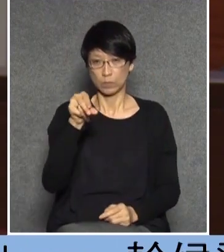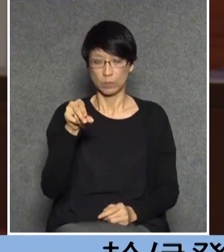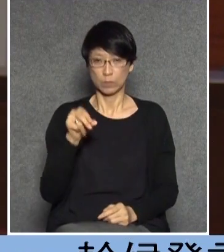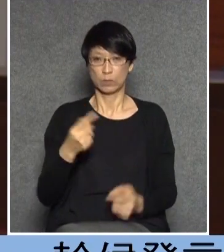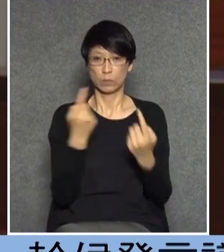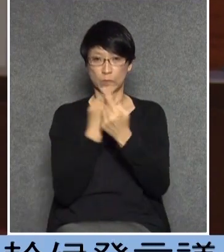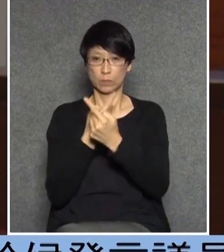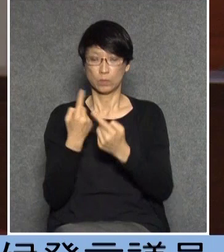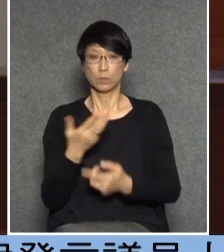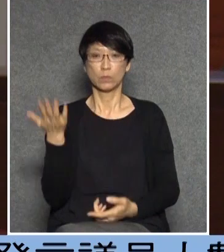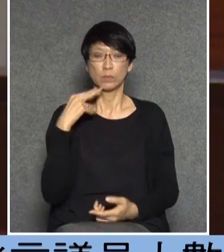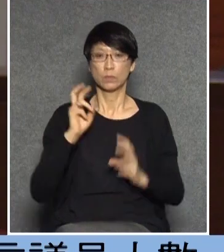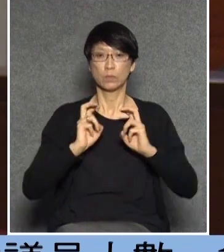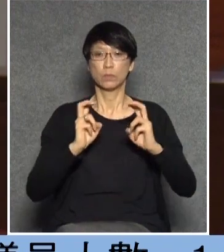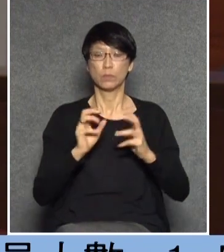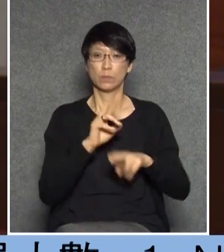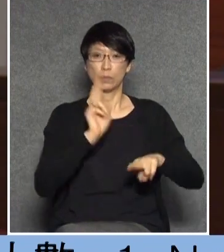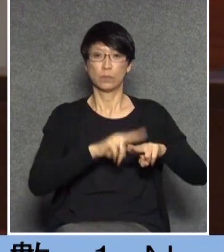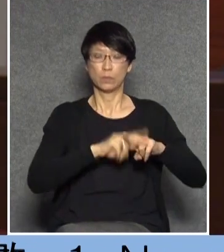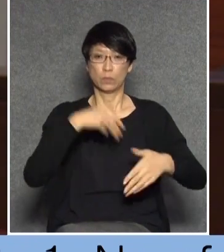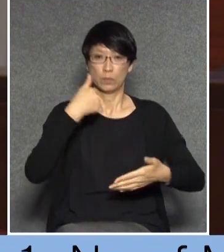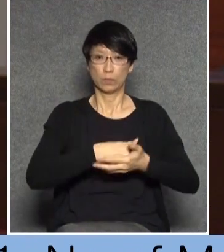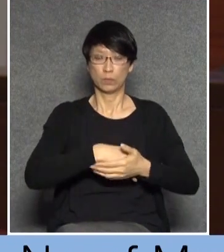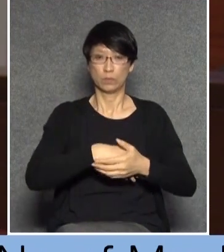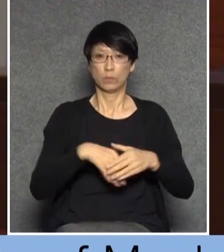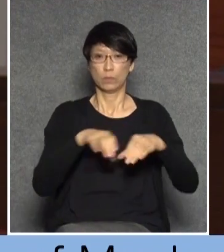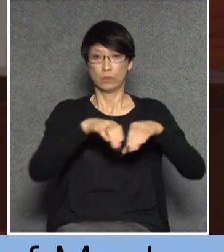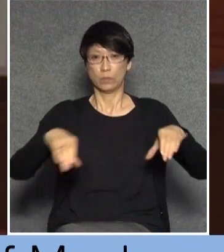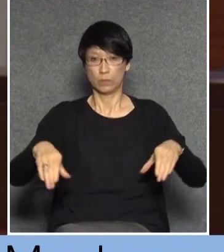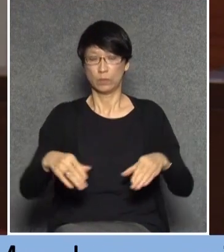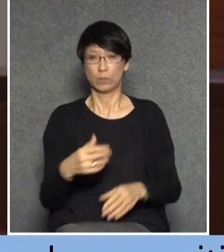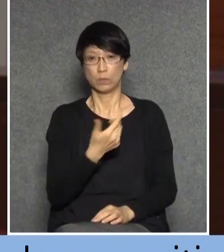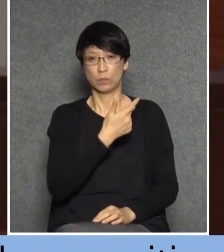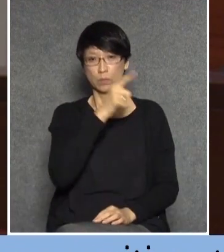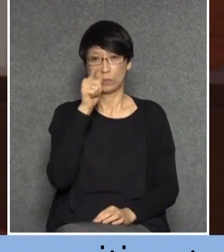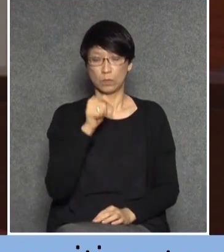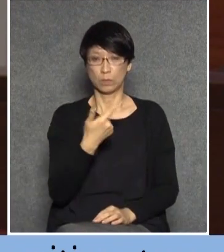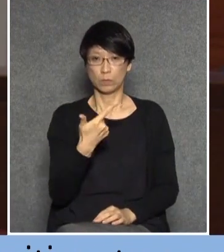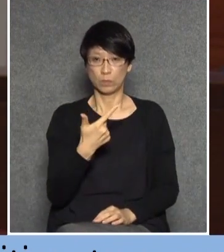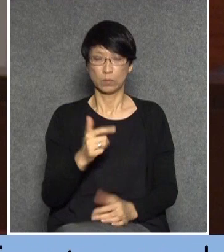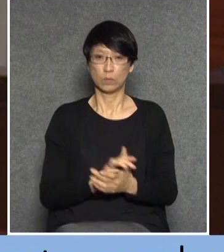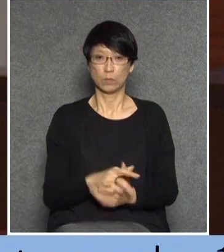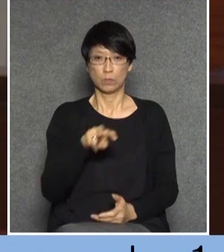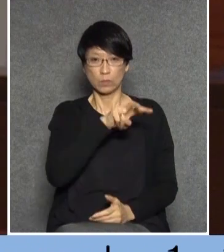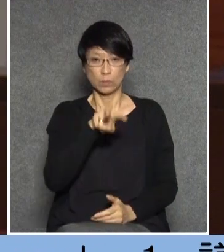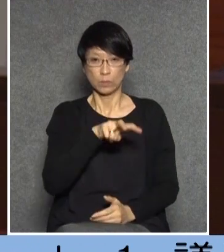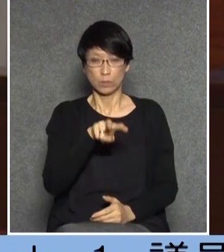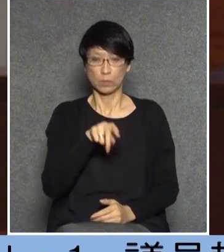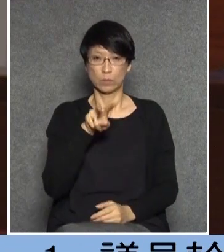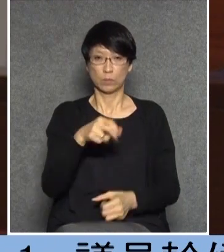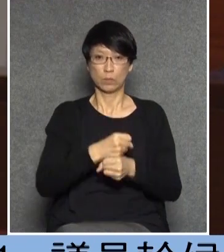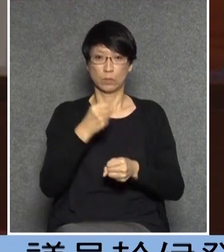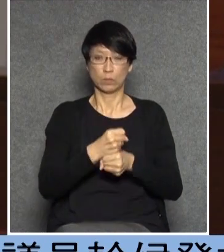港鐵引入呢個國產列車嘅時候，已經出現不少問題，例如有檢查列車員工話佢做工差